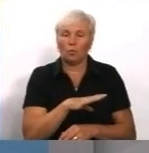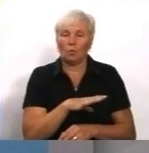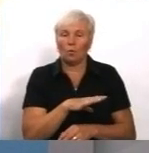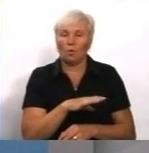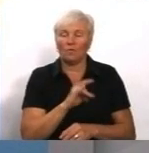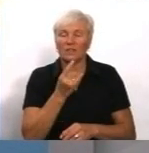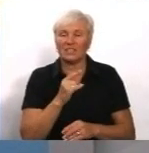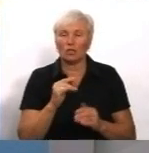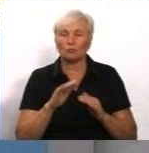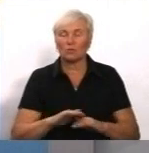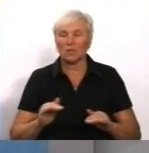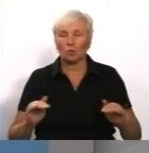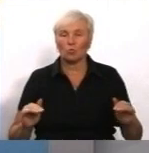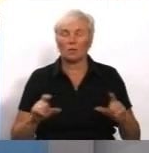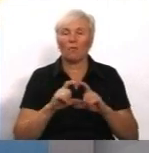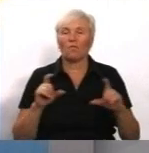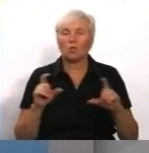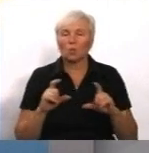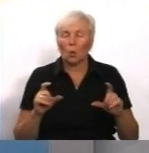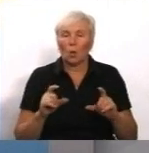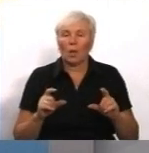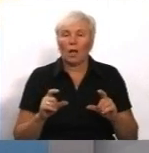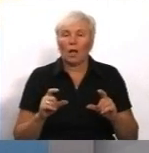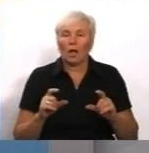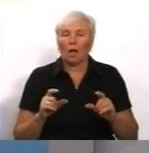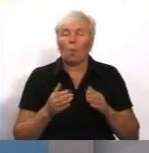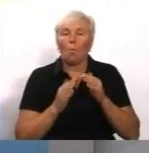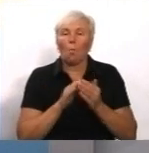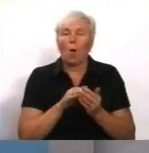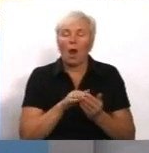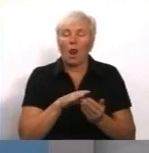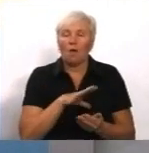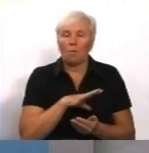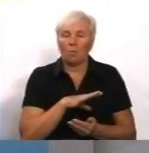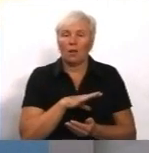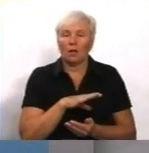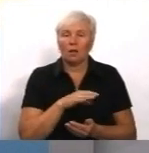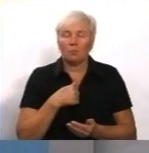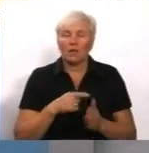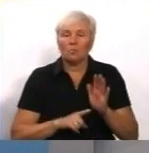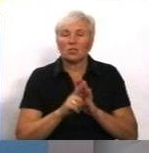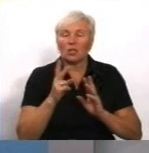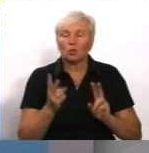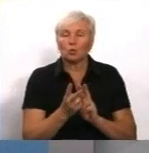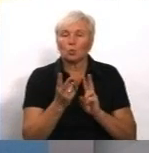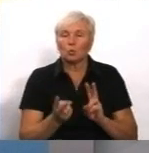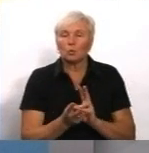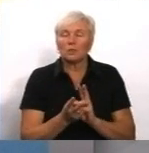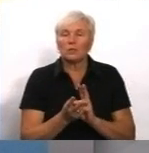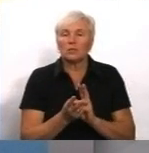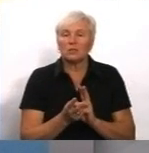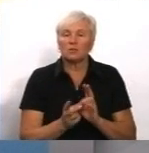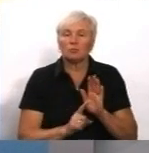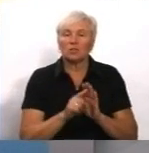дитячому садку і в школі у Могилево-Подільському. Тому ми почали з зустрічей спочатку із тими,